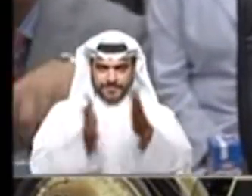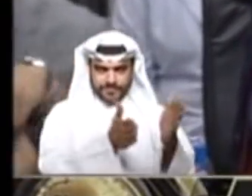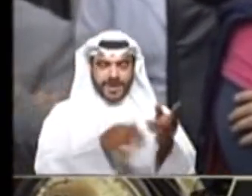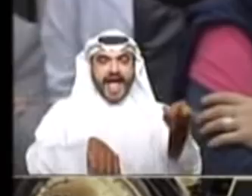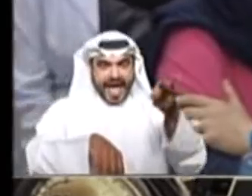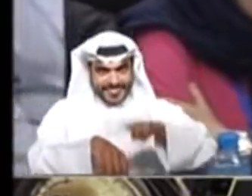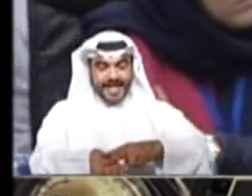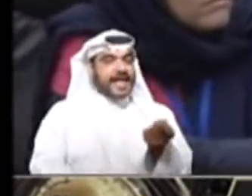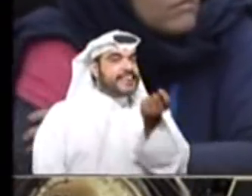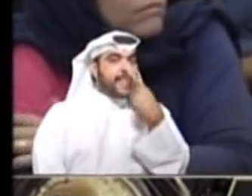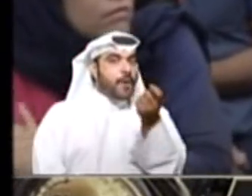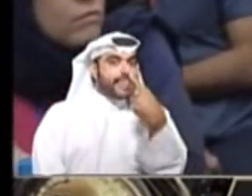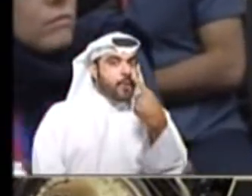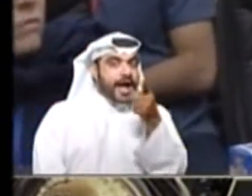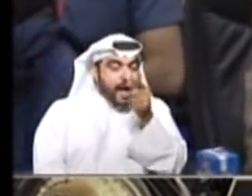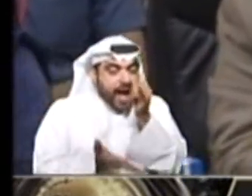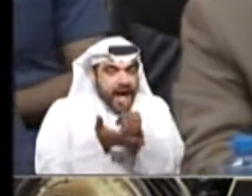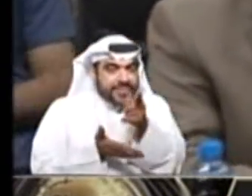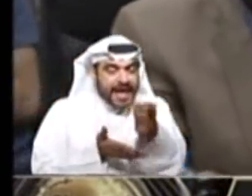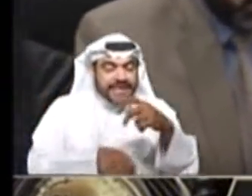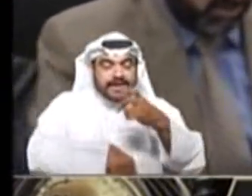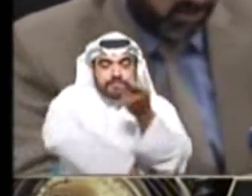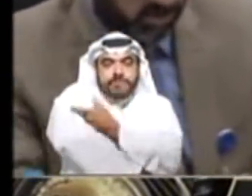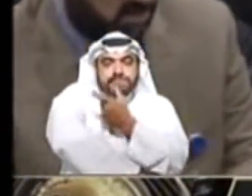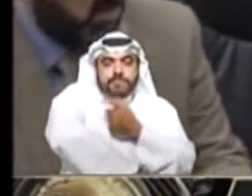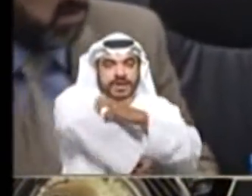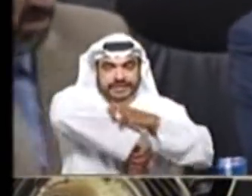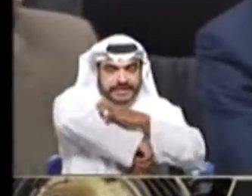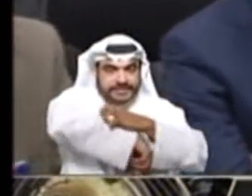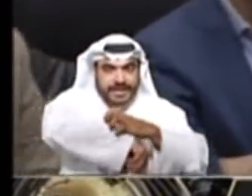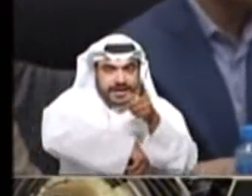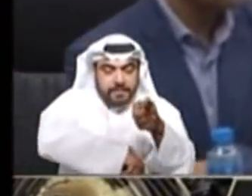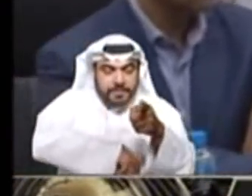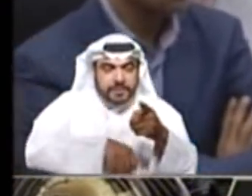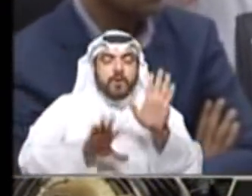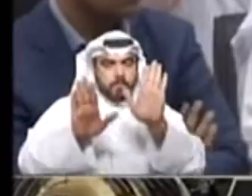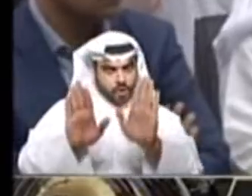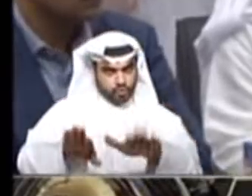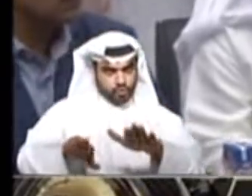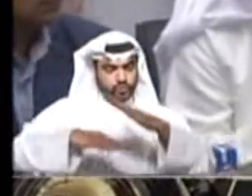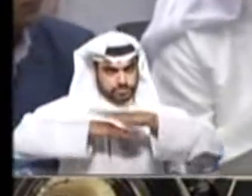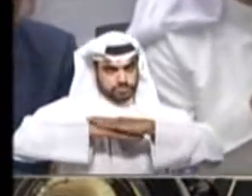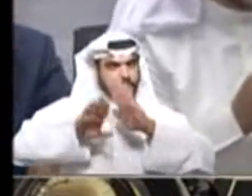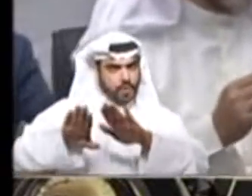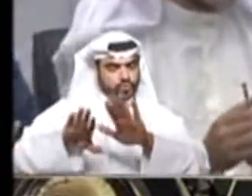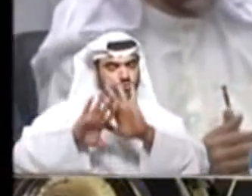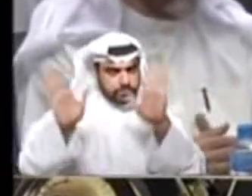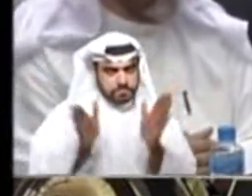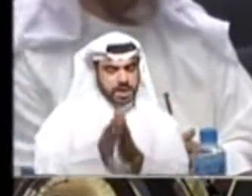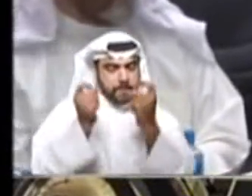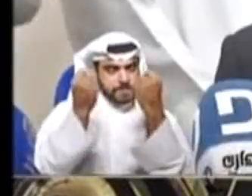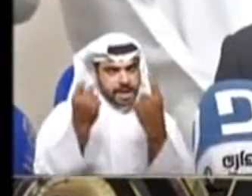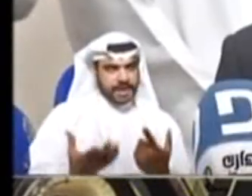المخزون الأدوية الاستراتيجي لعلاج هذا المرض يكفي ليغطي أشهر عدة، وفاعلية العلاج تصل إلى